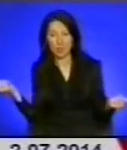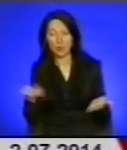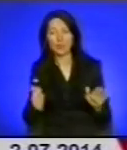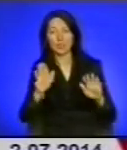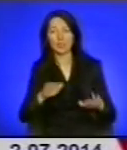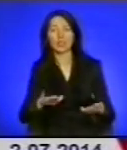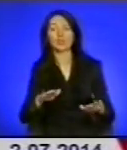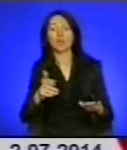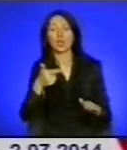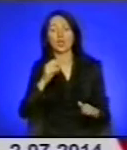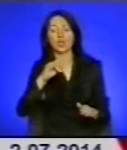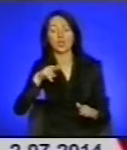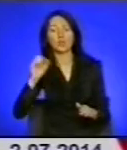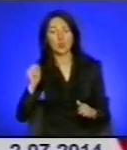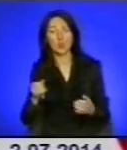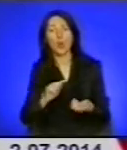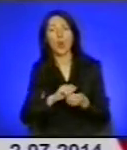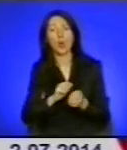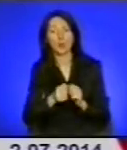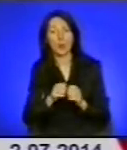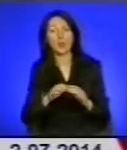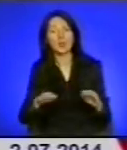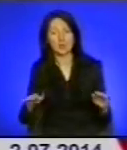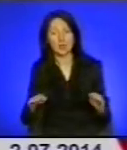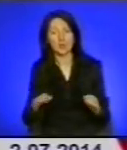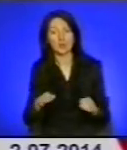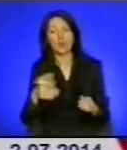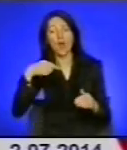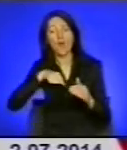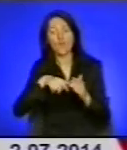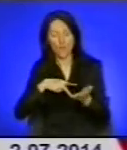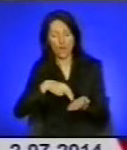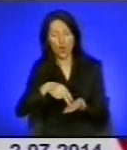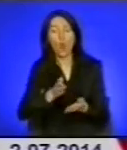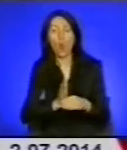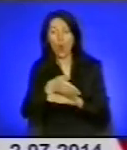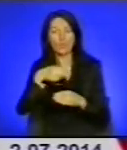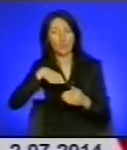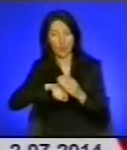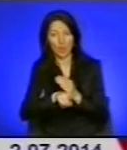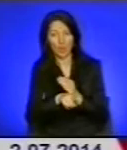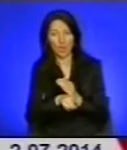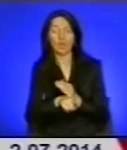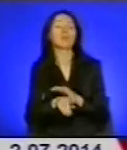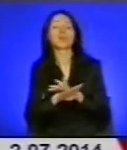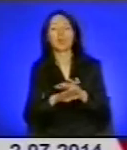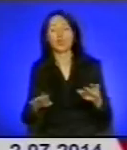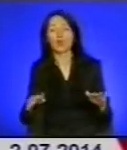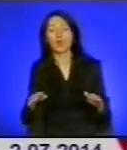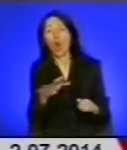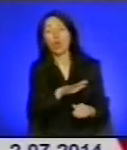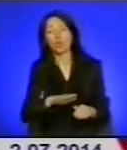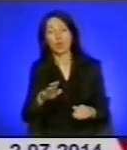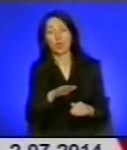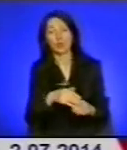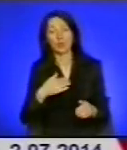пізнями відкладами гірських порід ходить і печері розташовані горизонтально 40-метровим товщі над